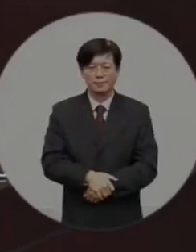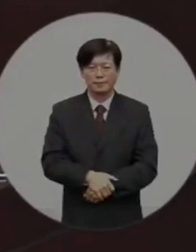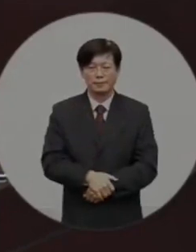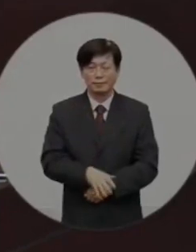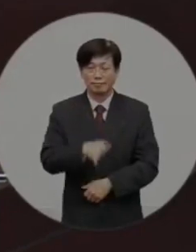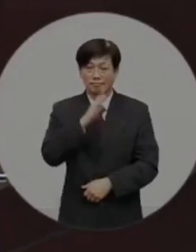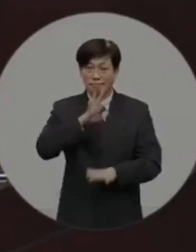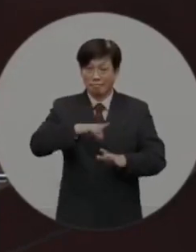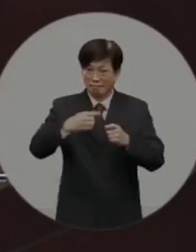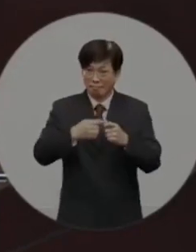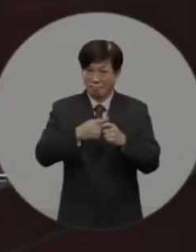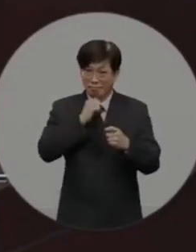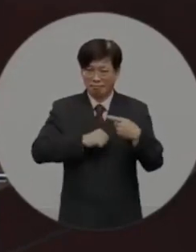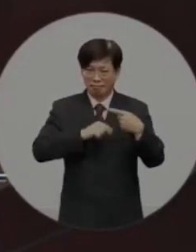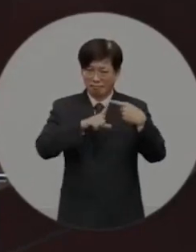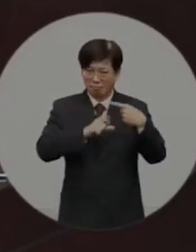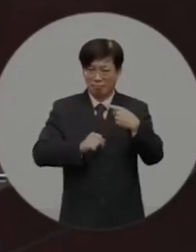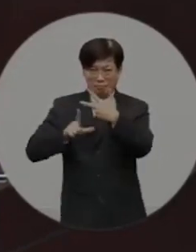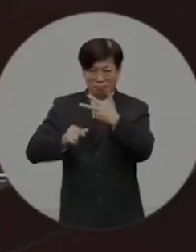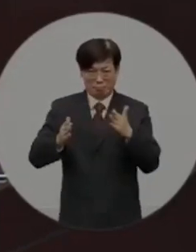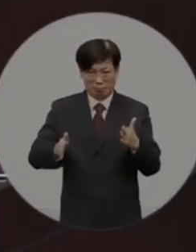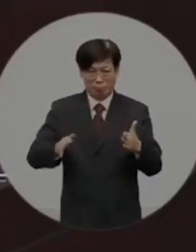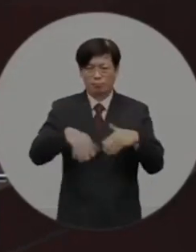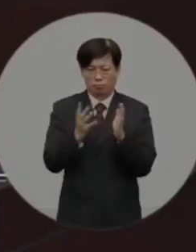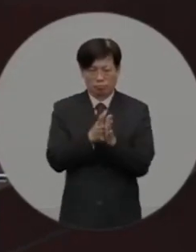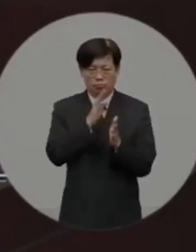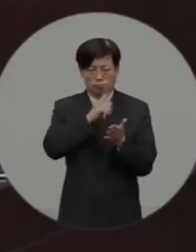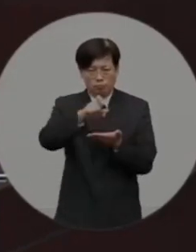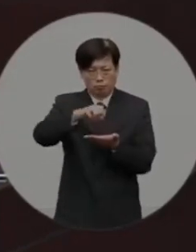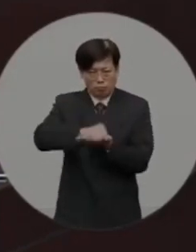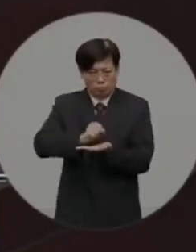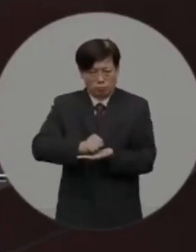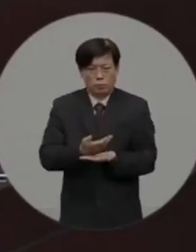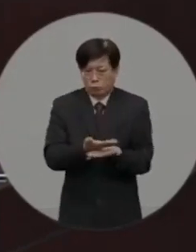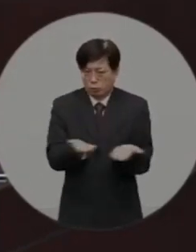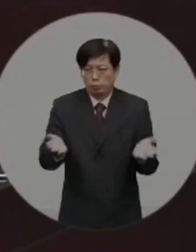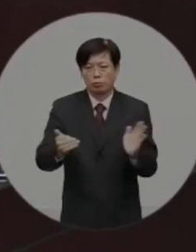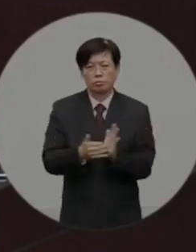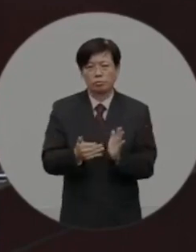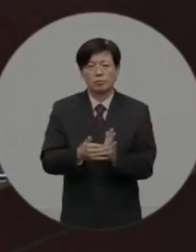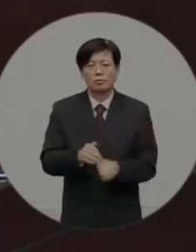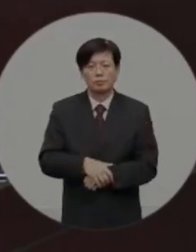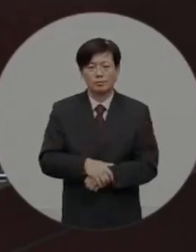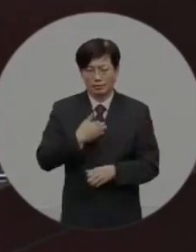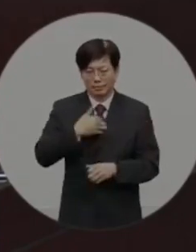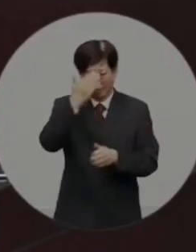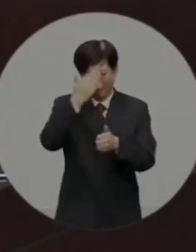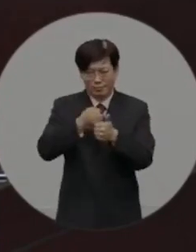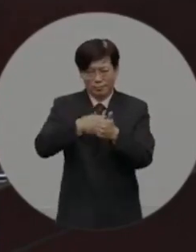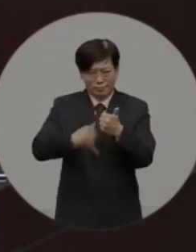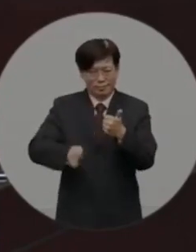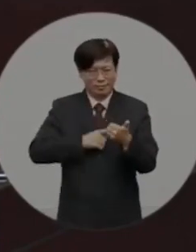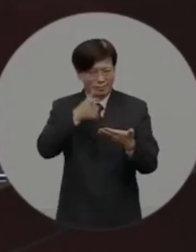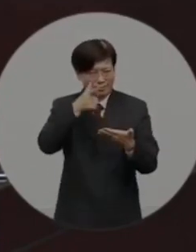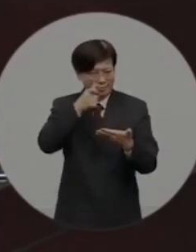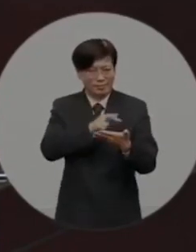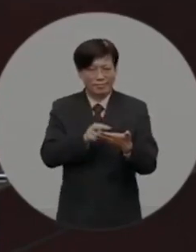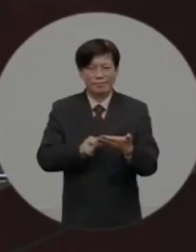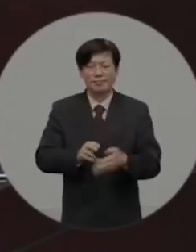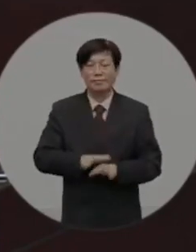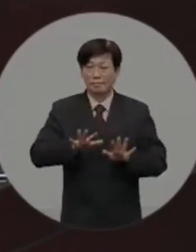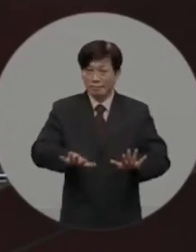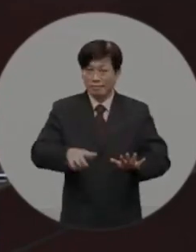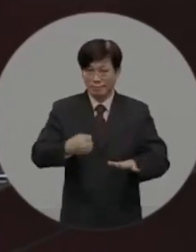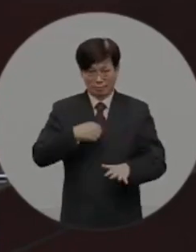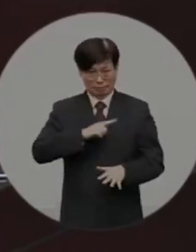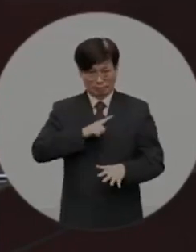今年上半年本院的各项施政已经编译成书面报告送达贵院敬请各位委员先进参考以下